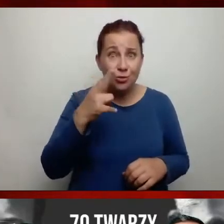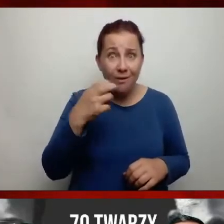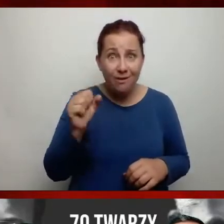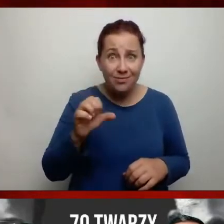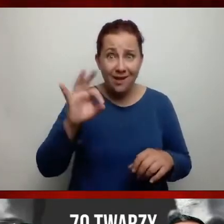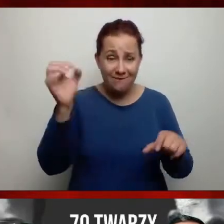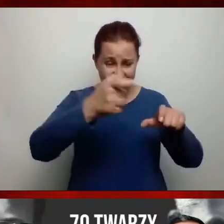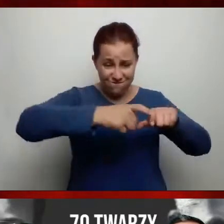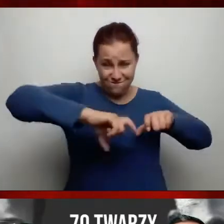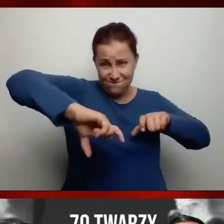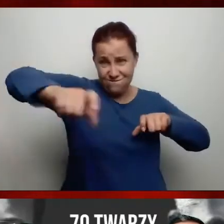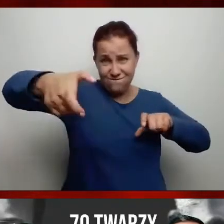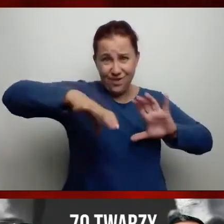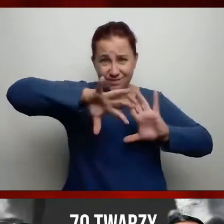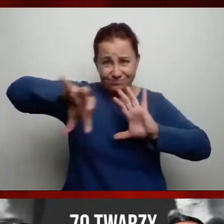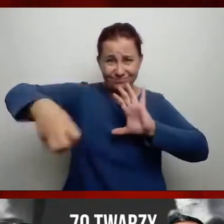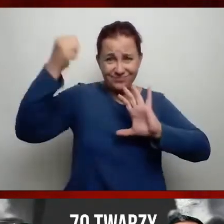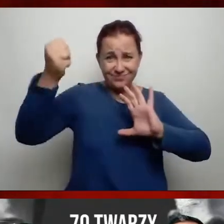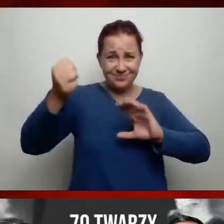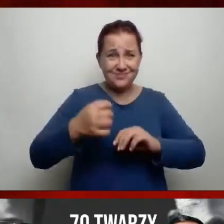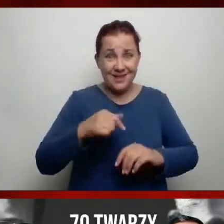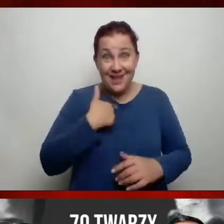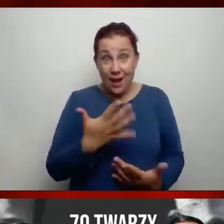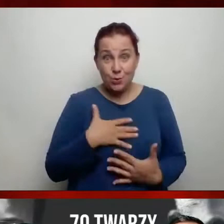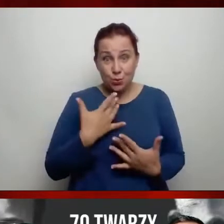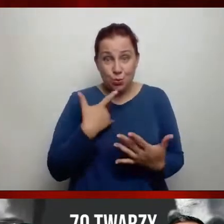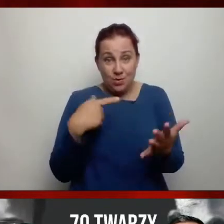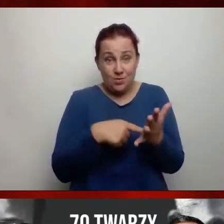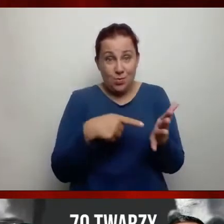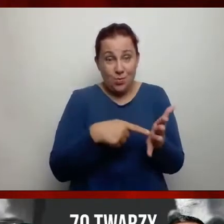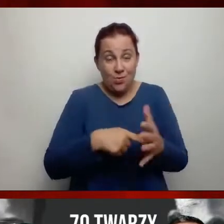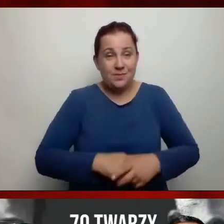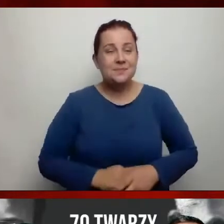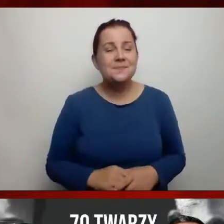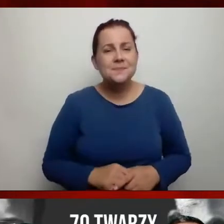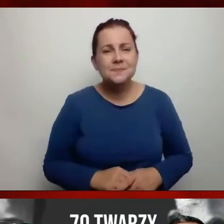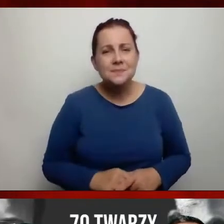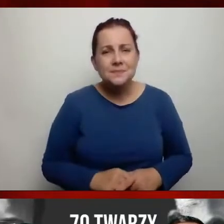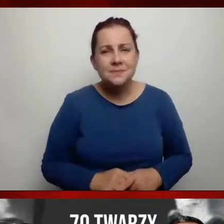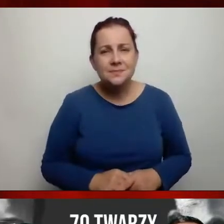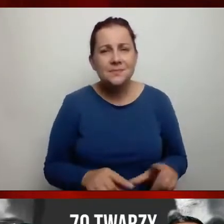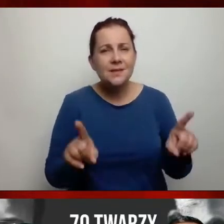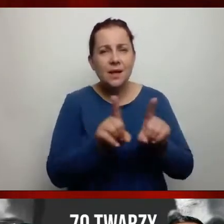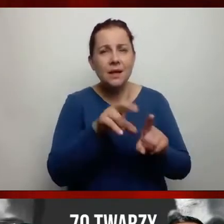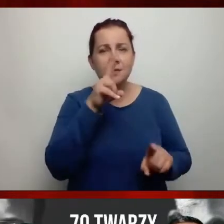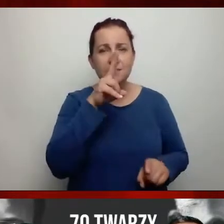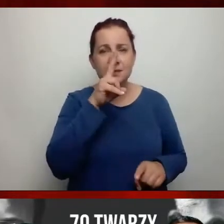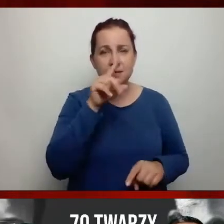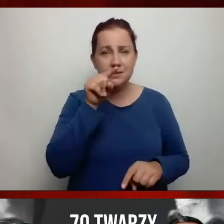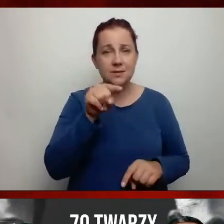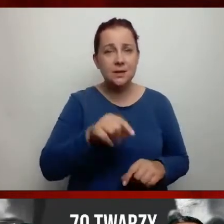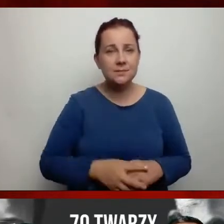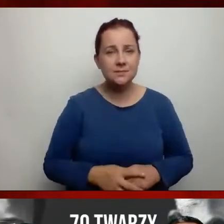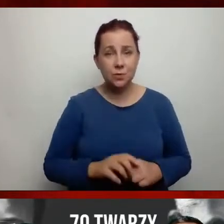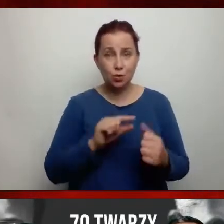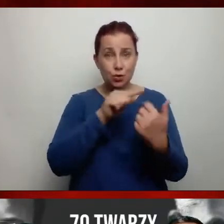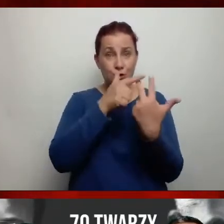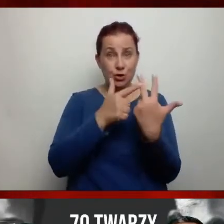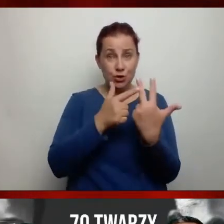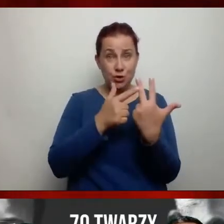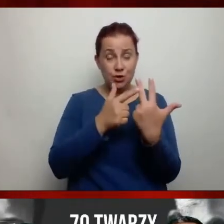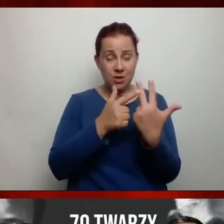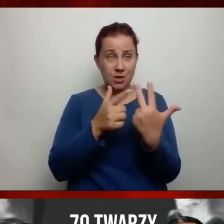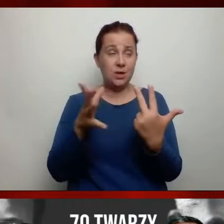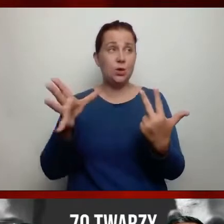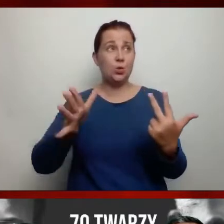No, i to, ja to czuję, myślę nad znaczeniem i też to widzę. To są te trzy rzeczy współgrałem